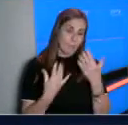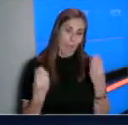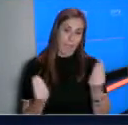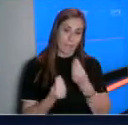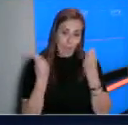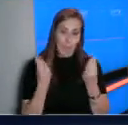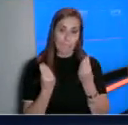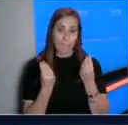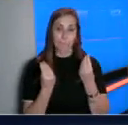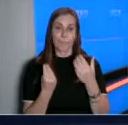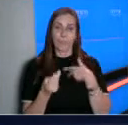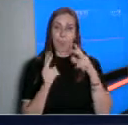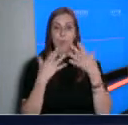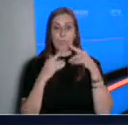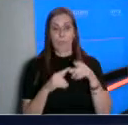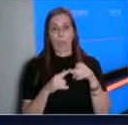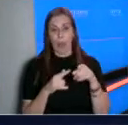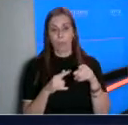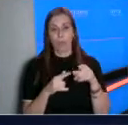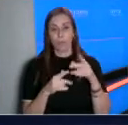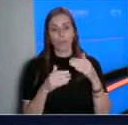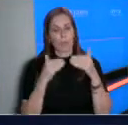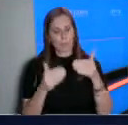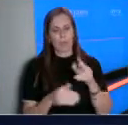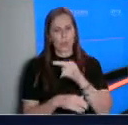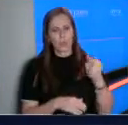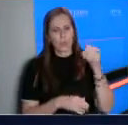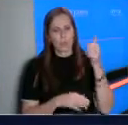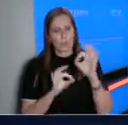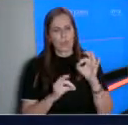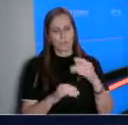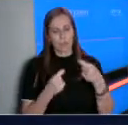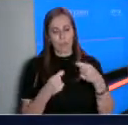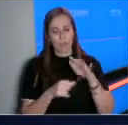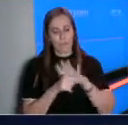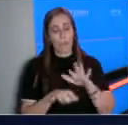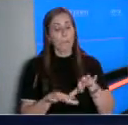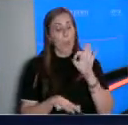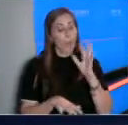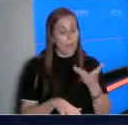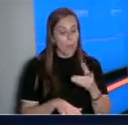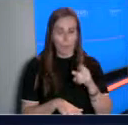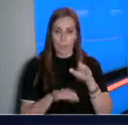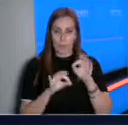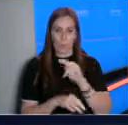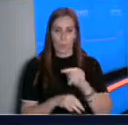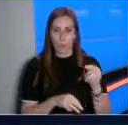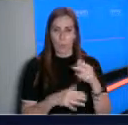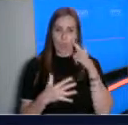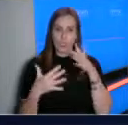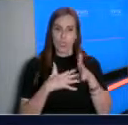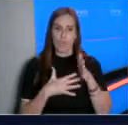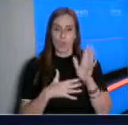דברים שאני יכול לספר לך שקידמנו, הנושא הראשון שבעצם חברי הלובי בחרו לקדם, היה בעצם את נושא